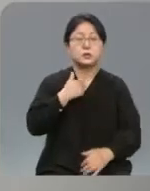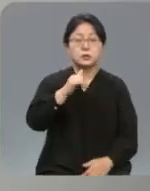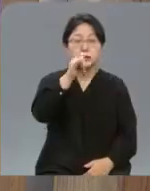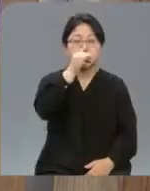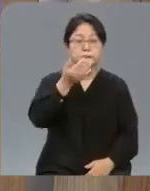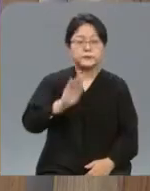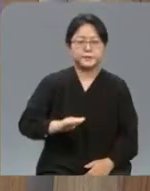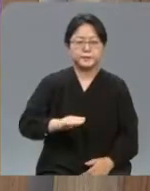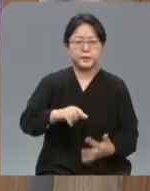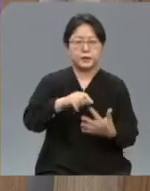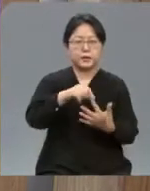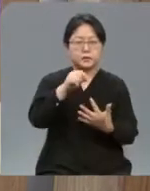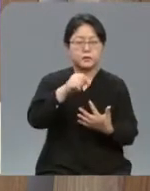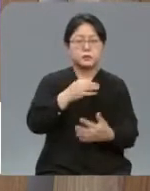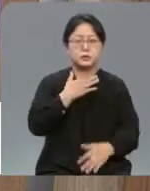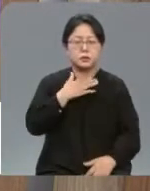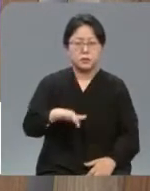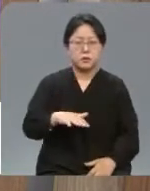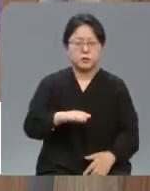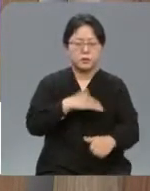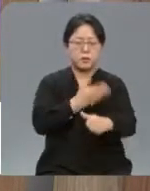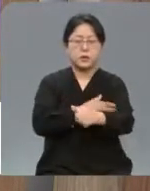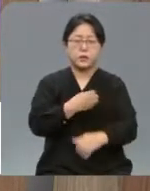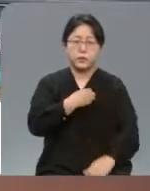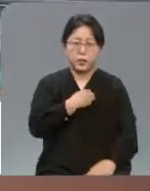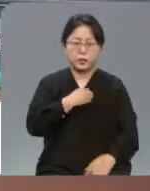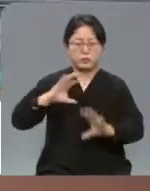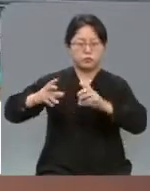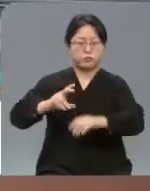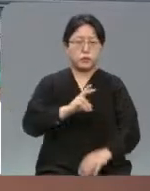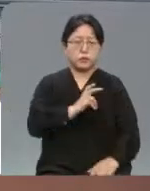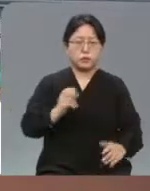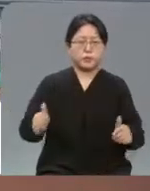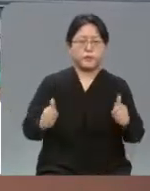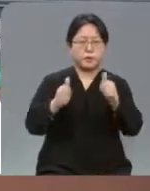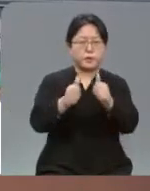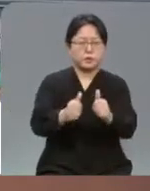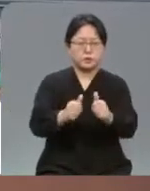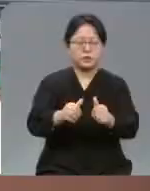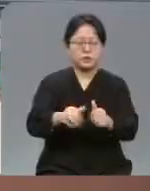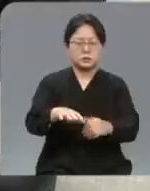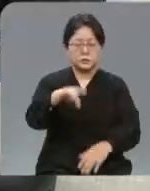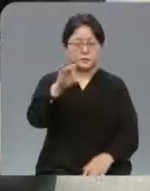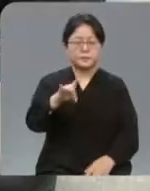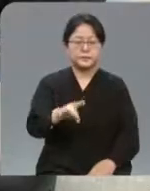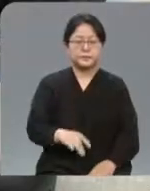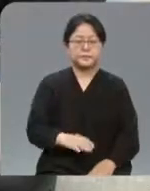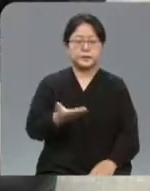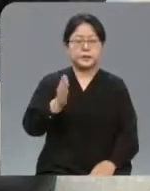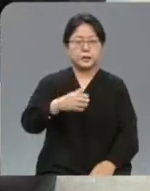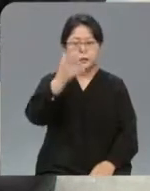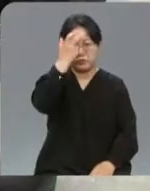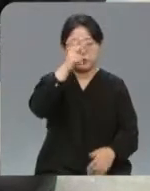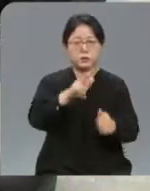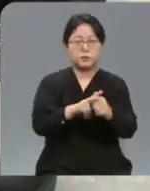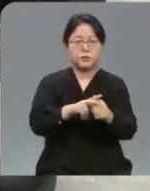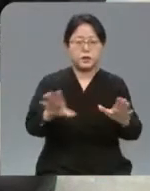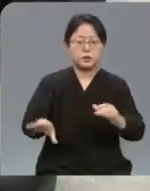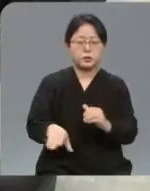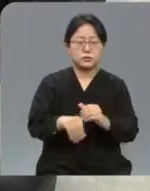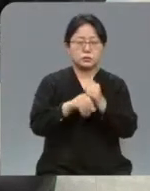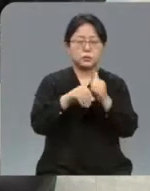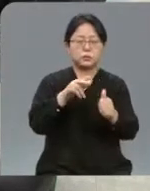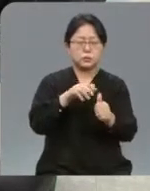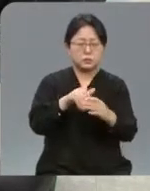찜한 선출 지 경험이 없는 권리 당원과 국회의원이 맞붙는 건 이례적이다 하지만 추후 보도 총선에